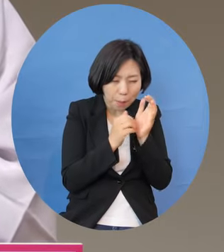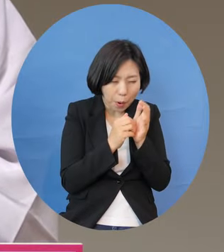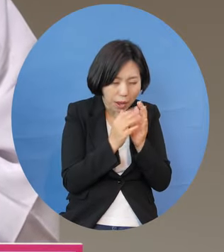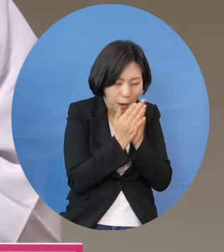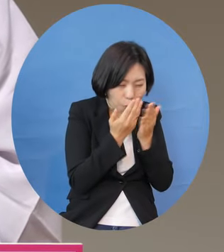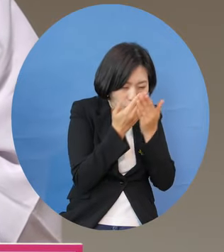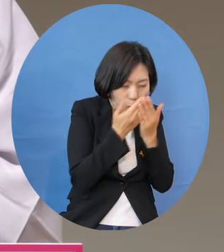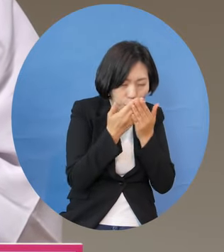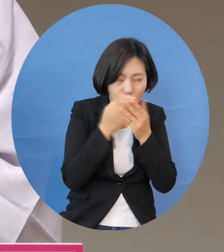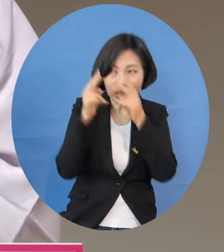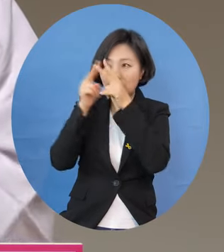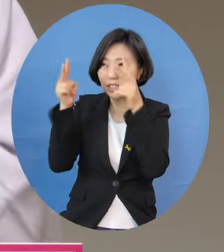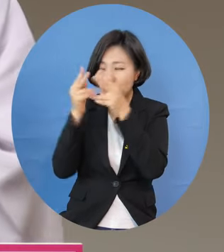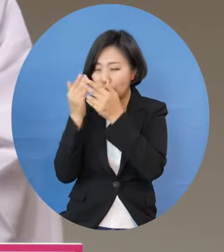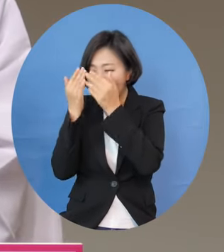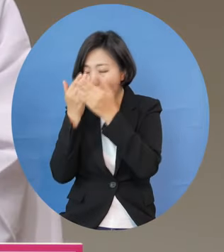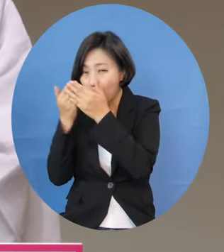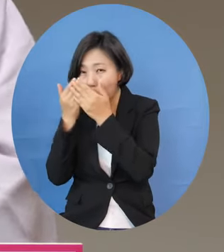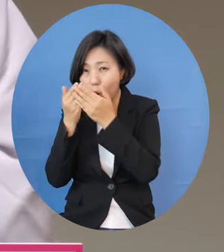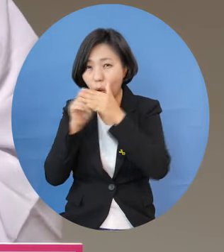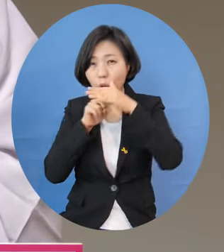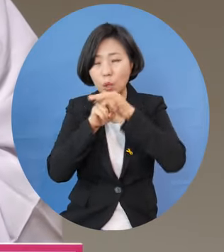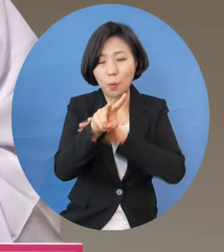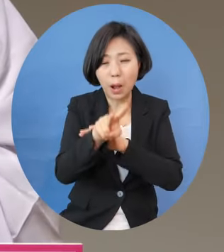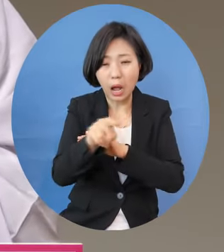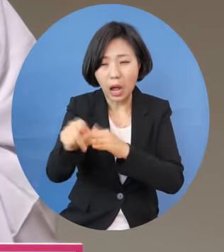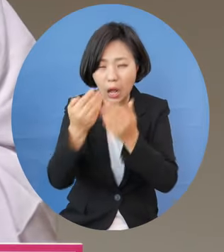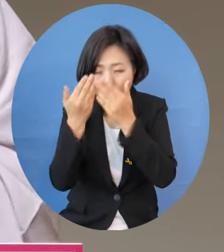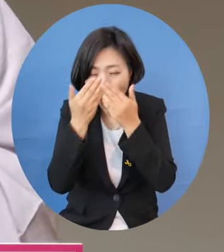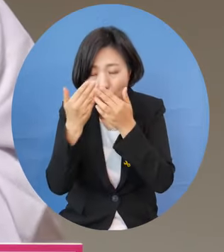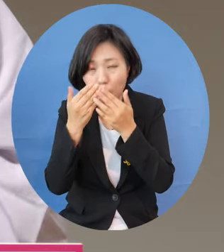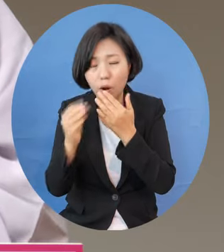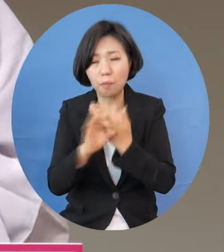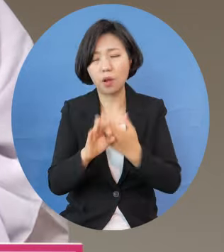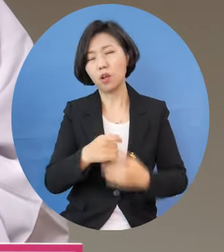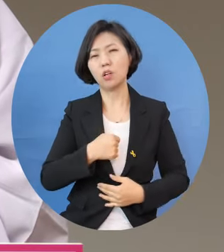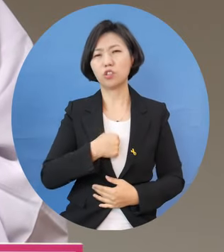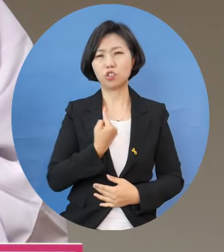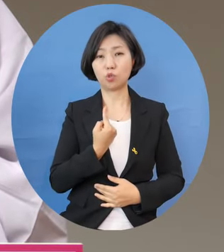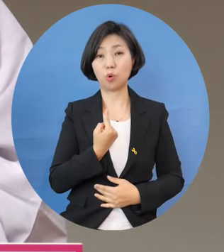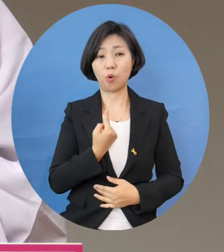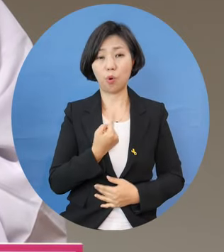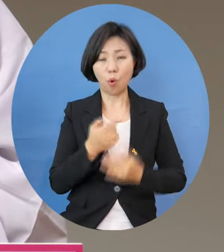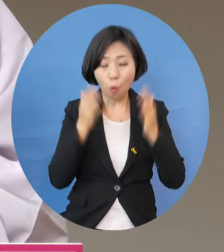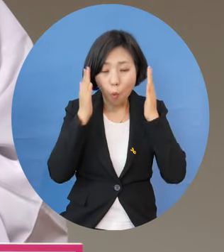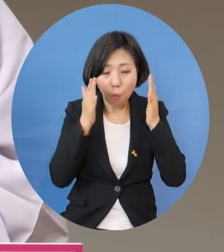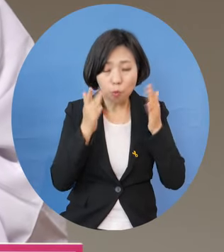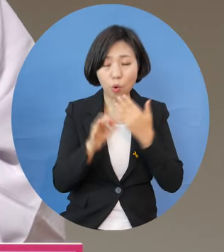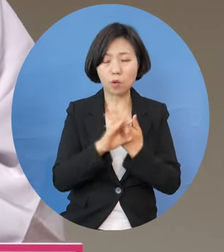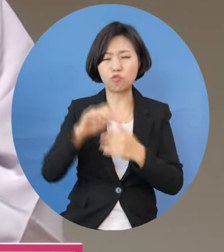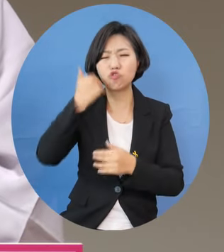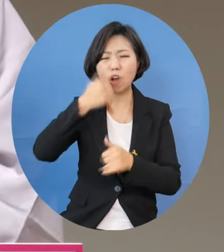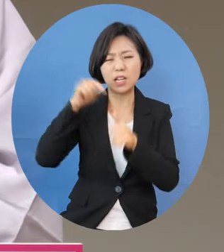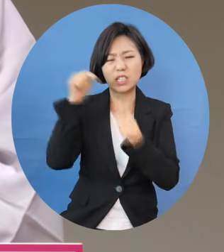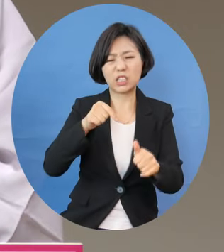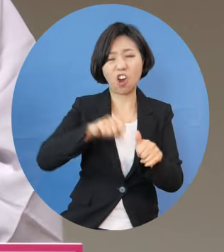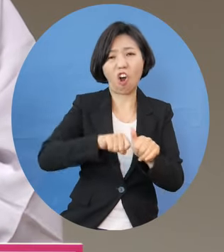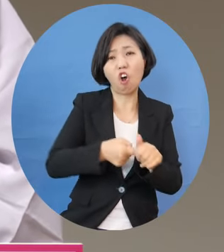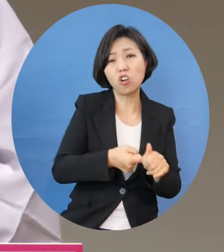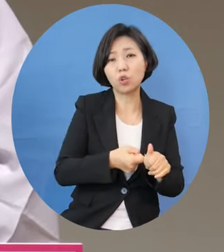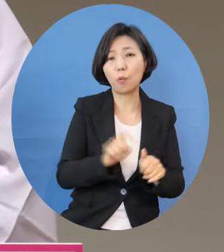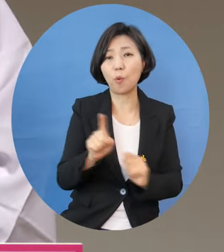숨어가 공부하고, 도망가가지고 밖에서 공부하고, 이러면 그게 자발성이에요, 억지로 하는 거예요. 자발성.